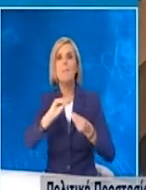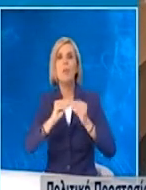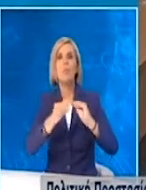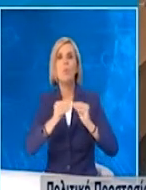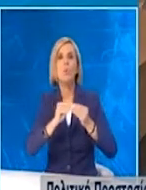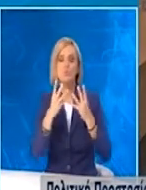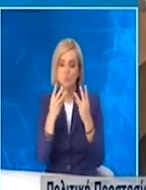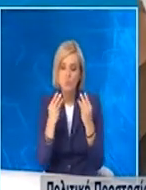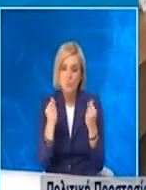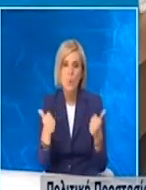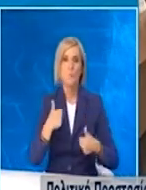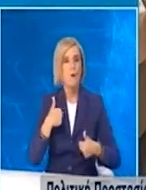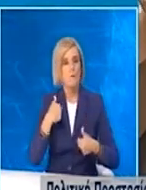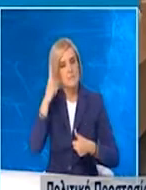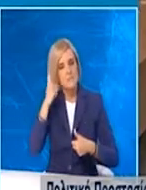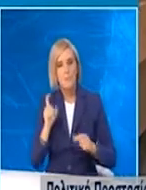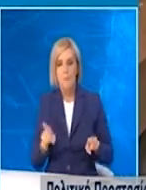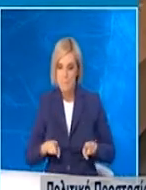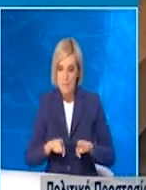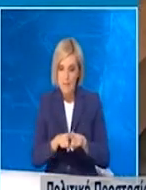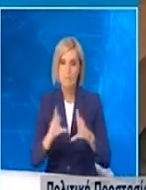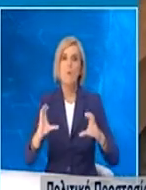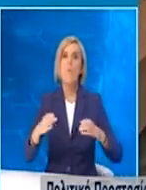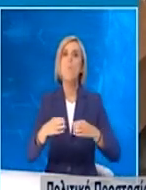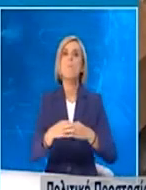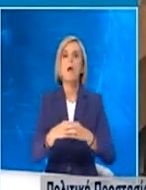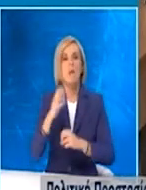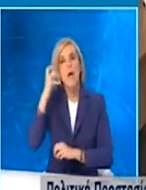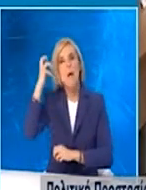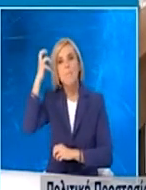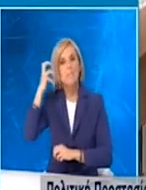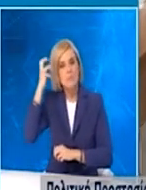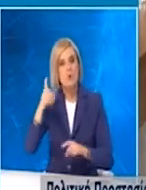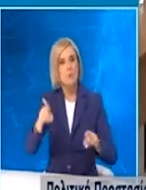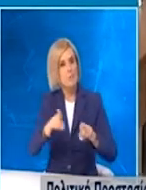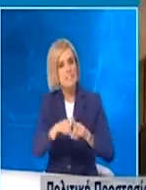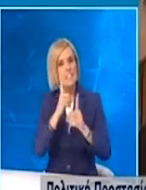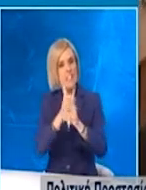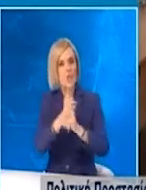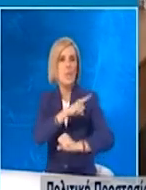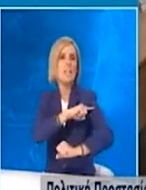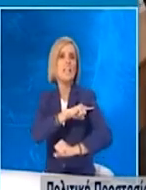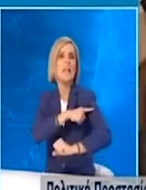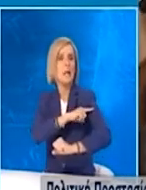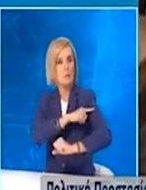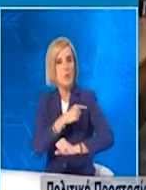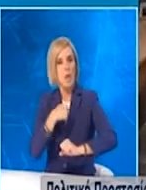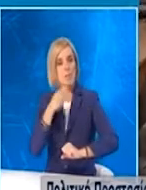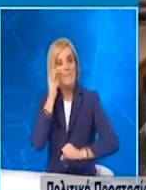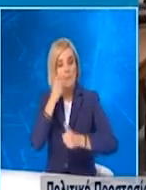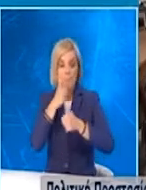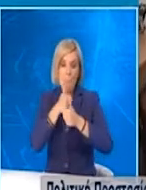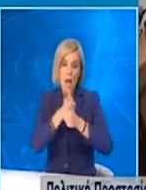ληφθούν τοπικά μέτρα όπως διαβεβαίωσε. Ο κύριος Χαρδαλιάς ρωτήθηκε για την απαγόρευση των πανηγυριών τον Αύγουστο και όπως σημείωσε